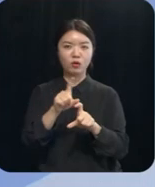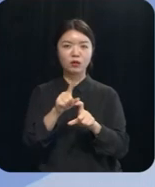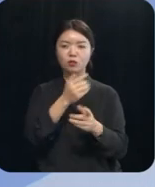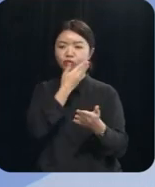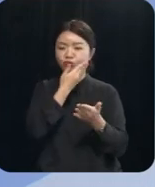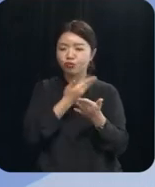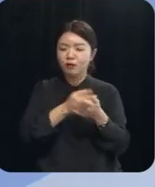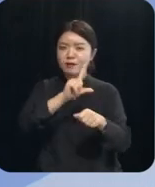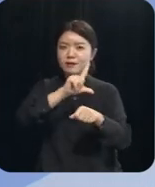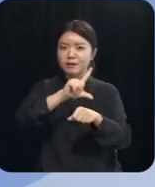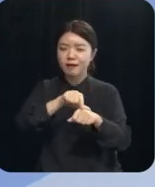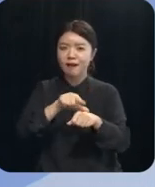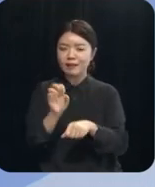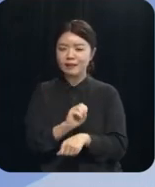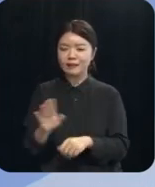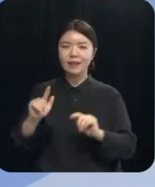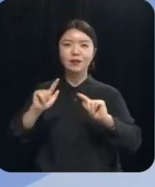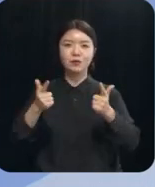사례가 없도록 하겠습니다.